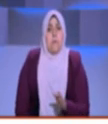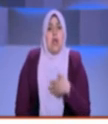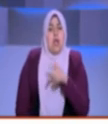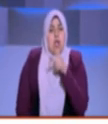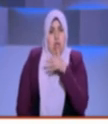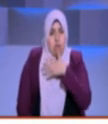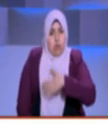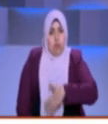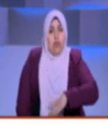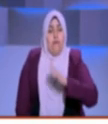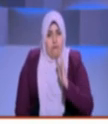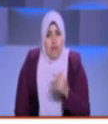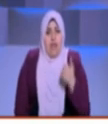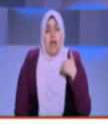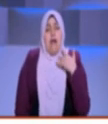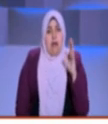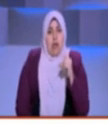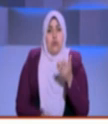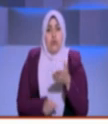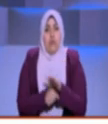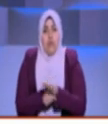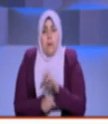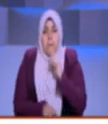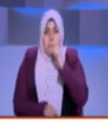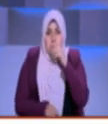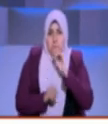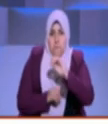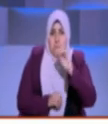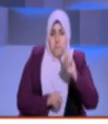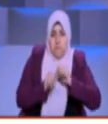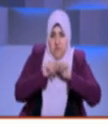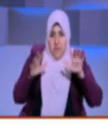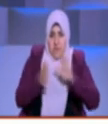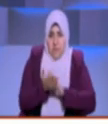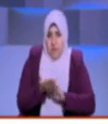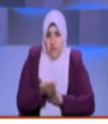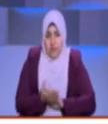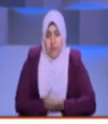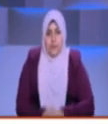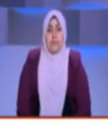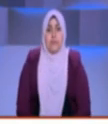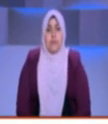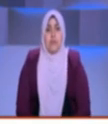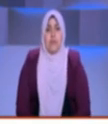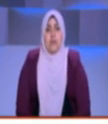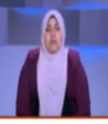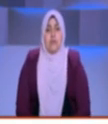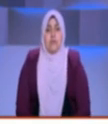أن هناك بعض حالات الوفاة التي لم يتم تسجيلها أو لم تكن الأعداد كما يتم